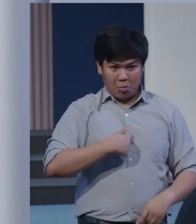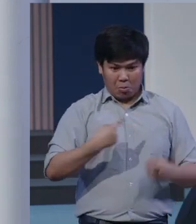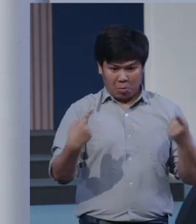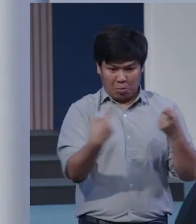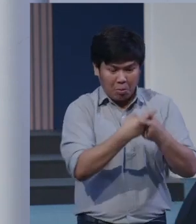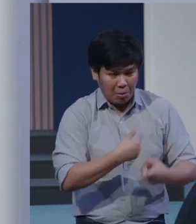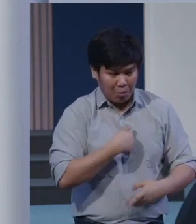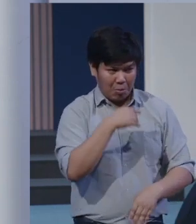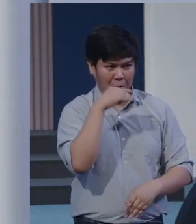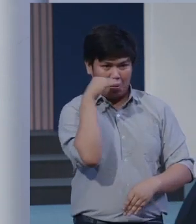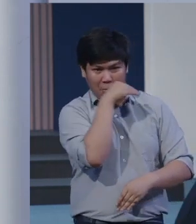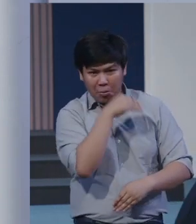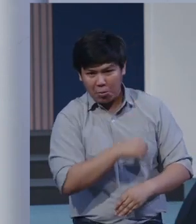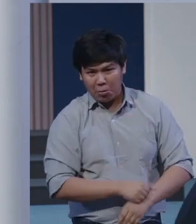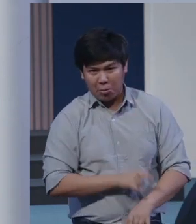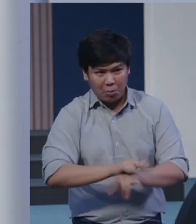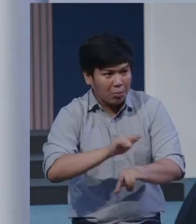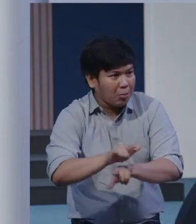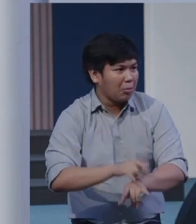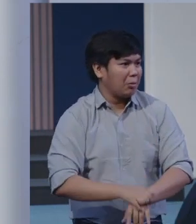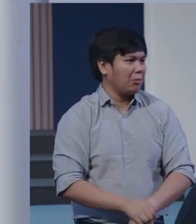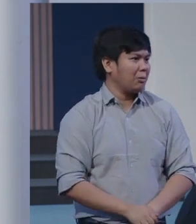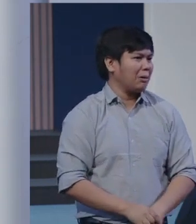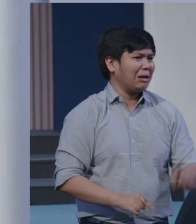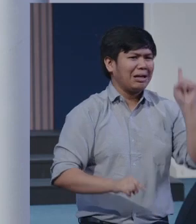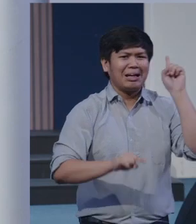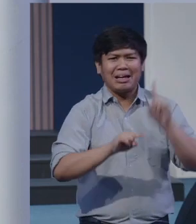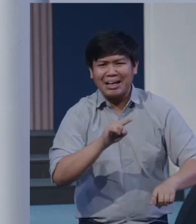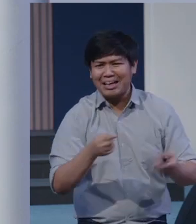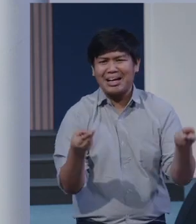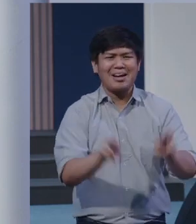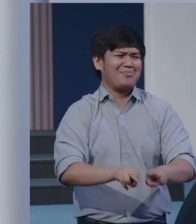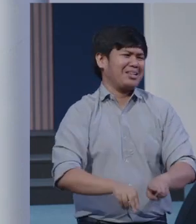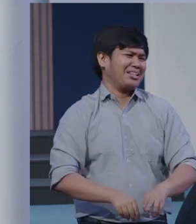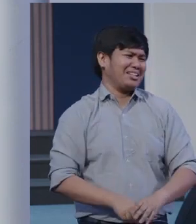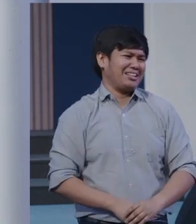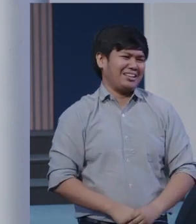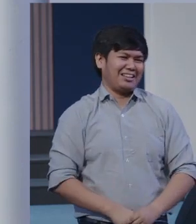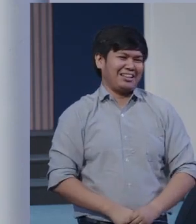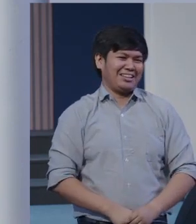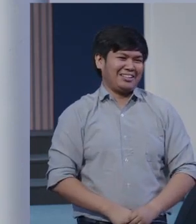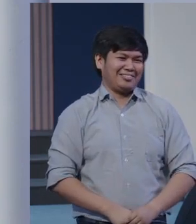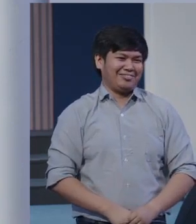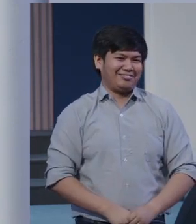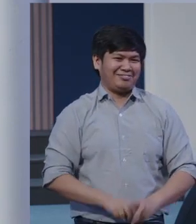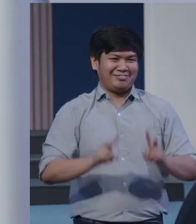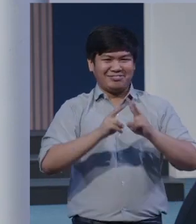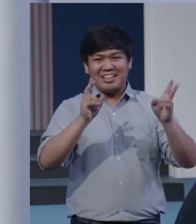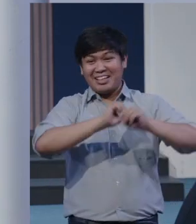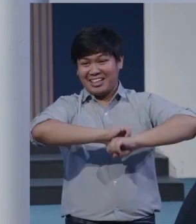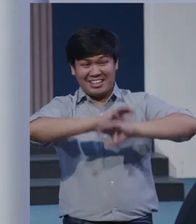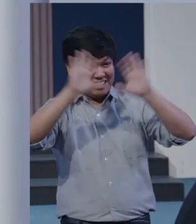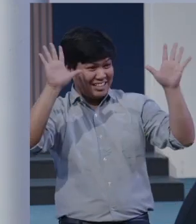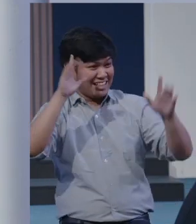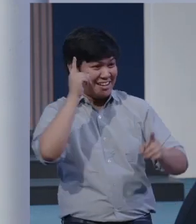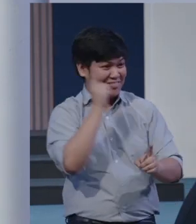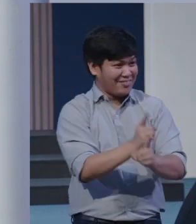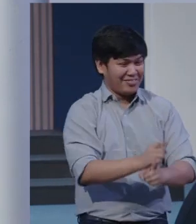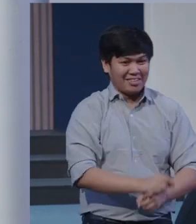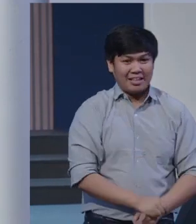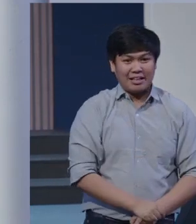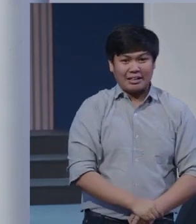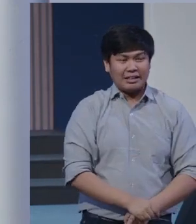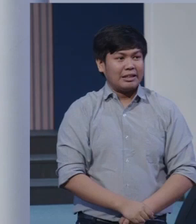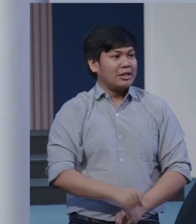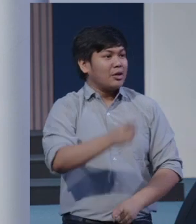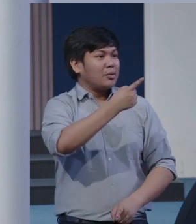nagsasabi ng katotohanan binasa na natin yung konteksto kanina This is not the way